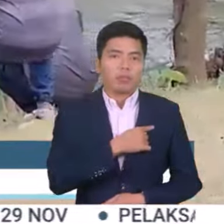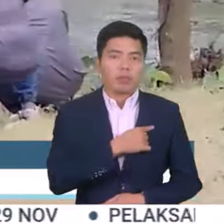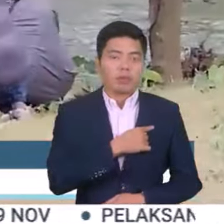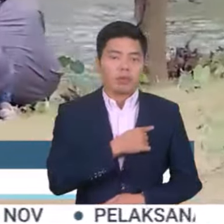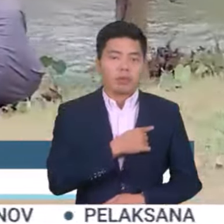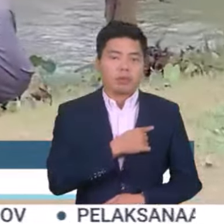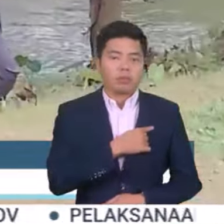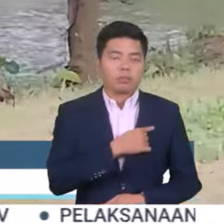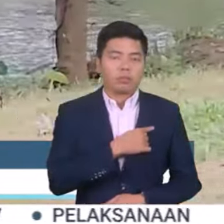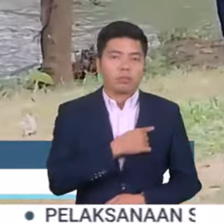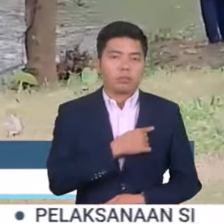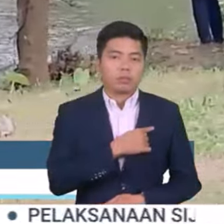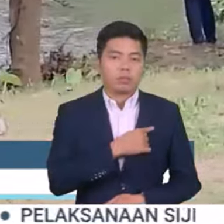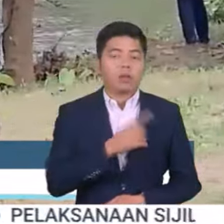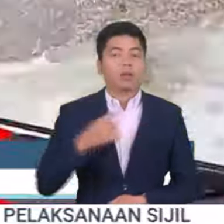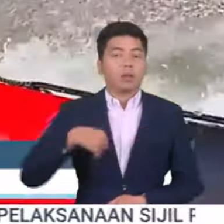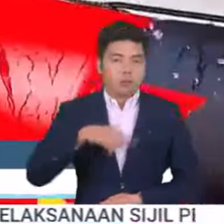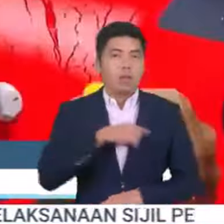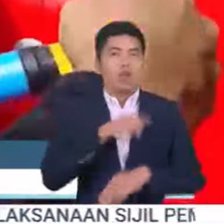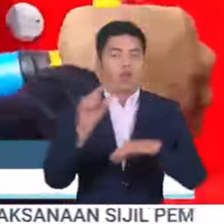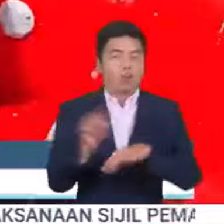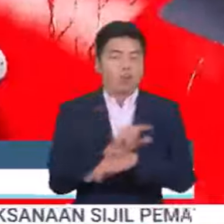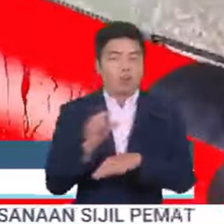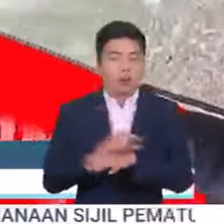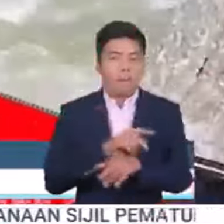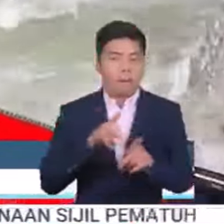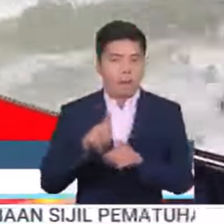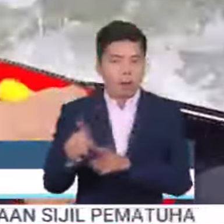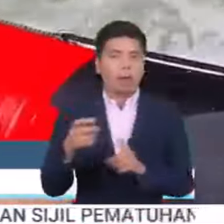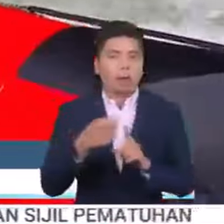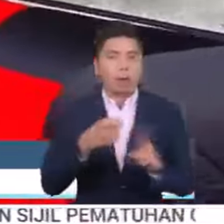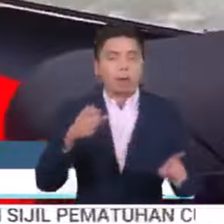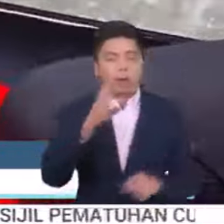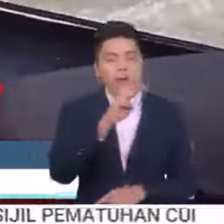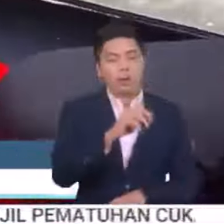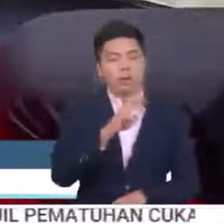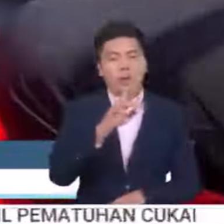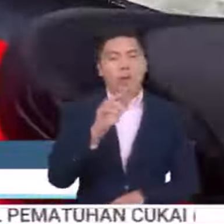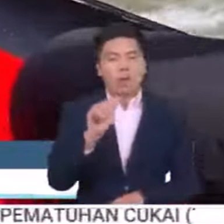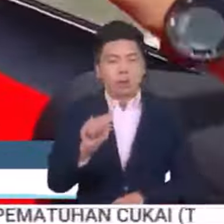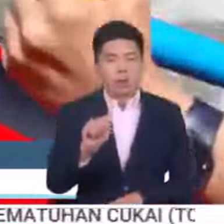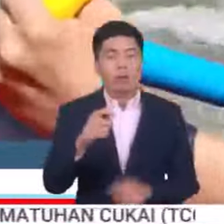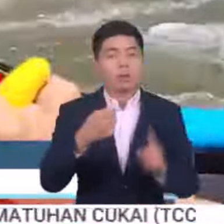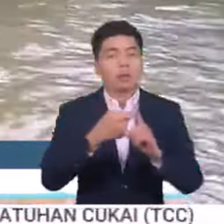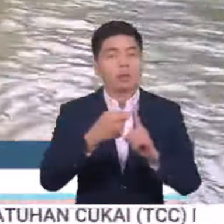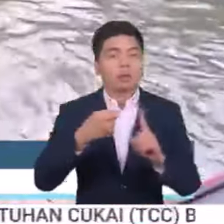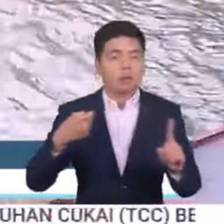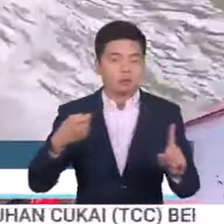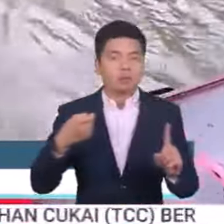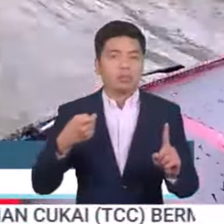bergantung dan kita memang guna pakai kepakaran daripada MRA, daripada